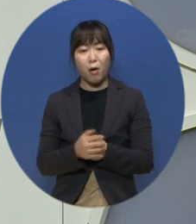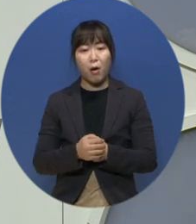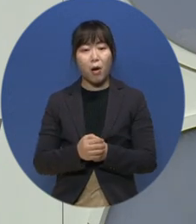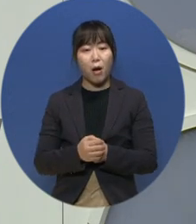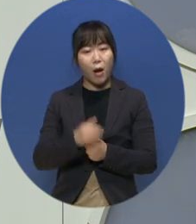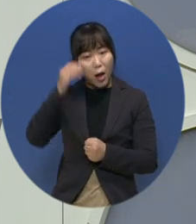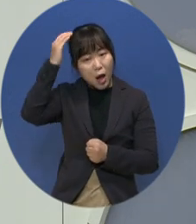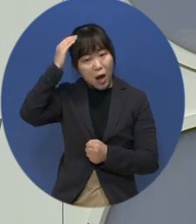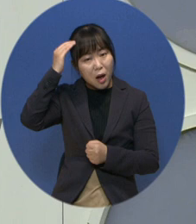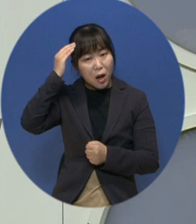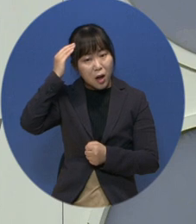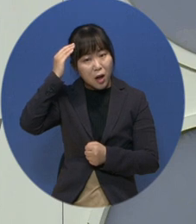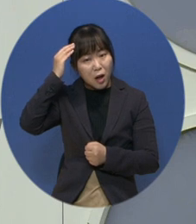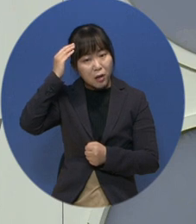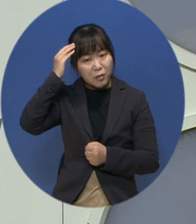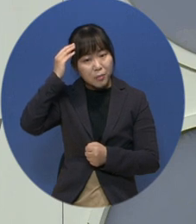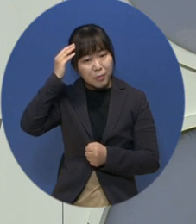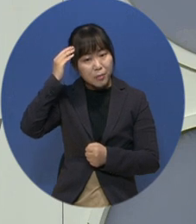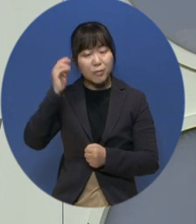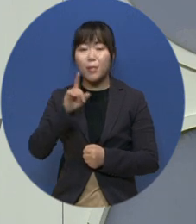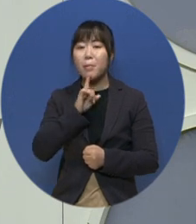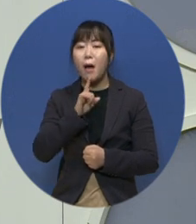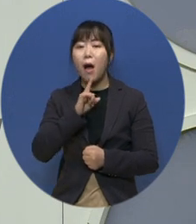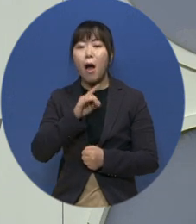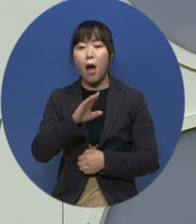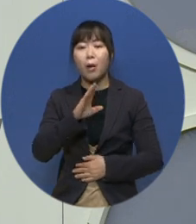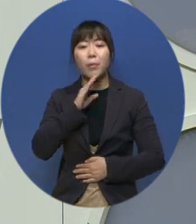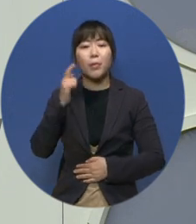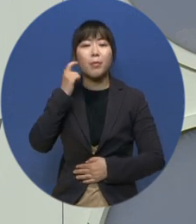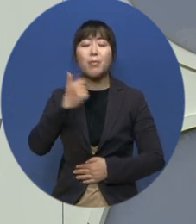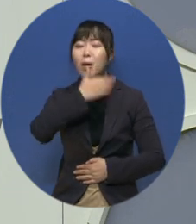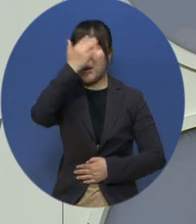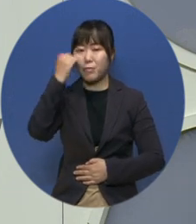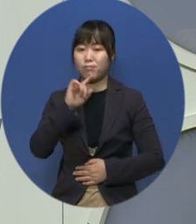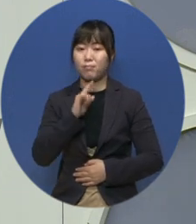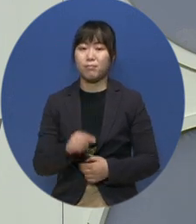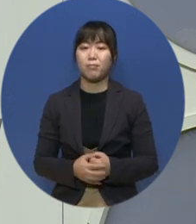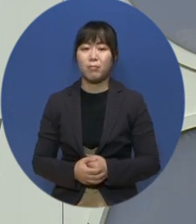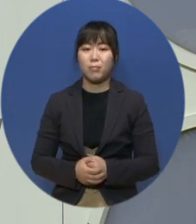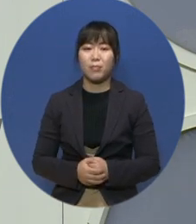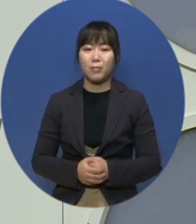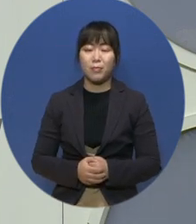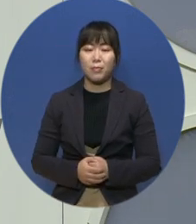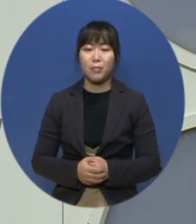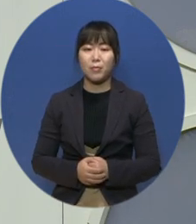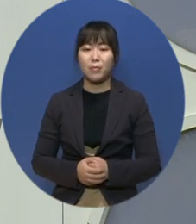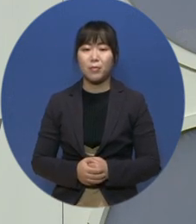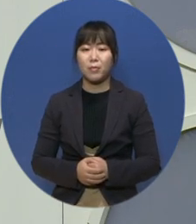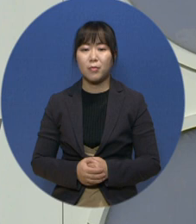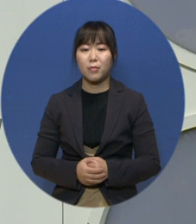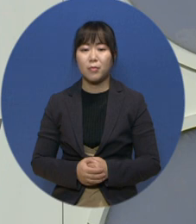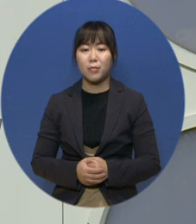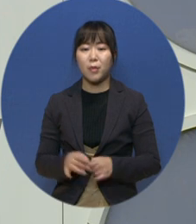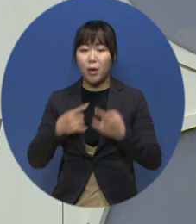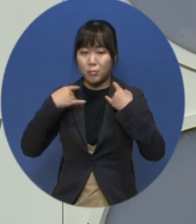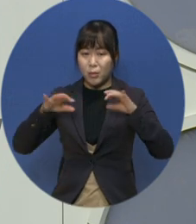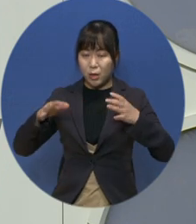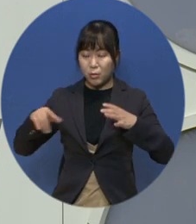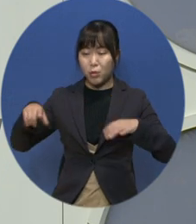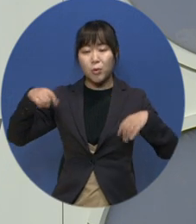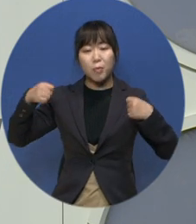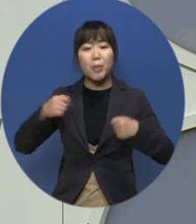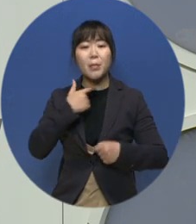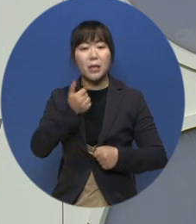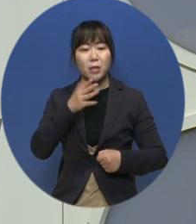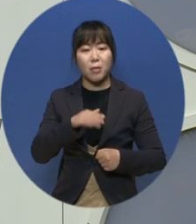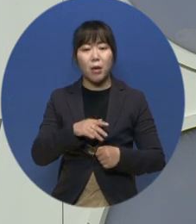오 한국 언어가 굉장히 아름답다고 그러는 거예요. 아. 근데 제가 프랑스에서도 공연한 적